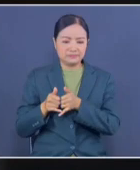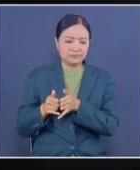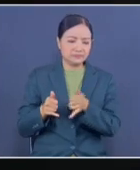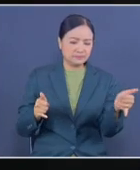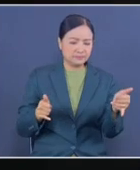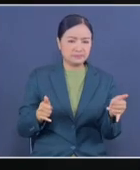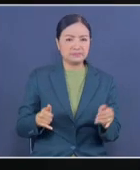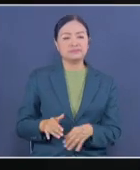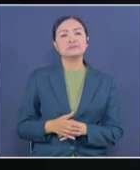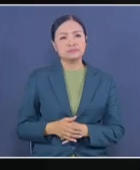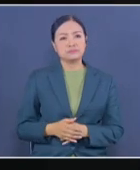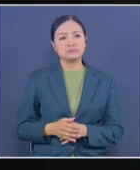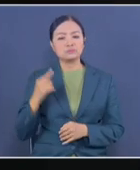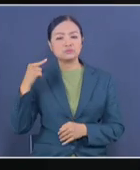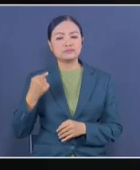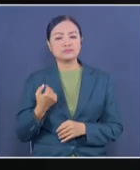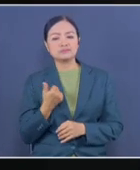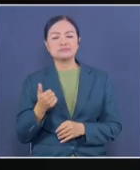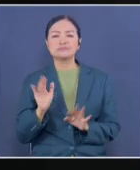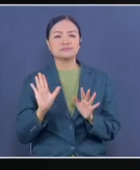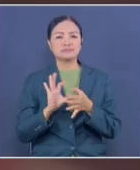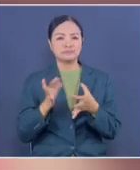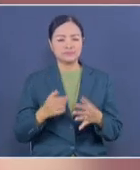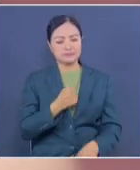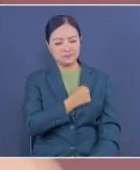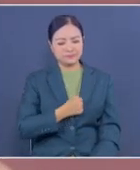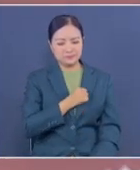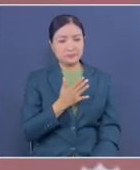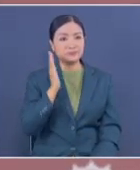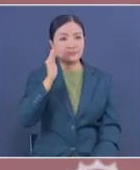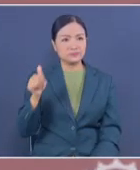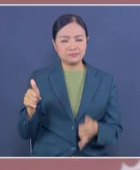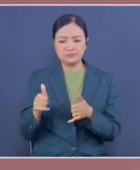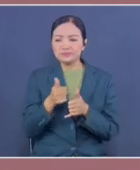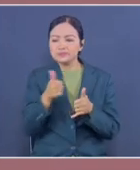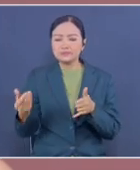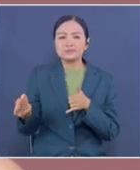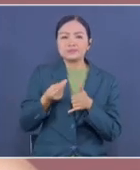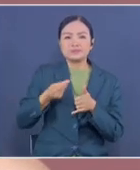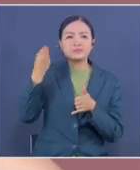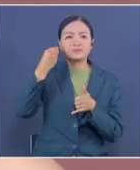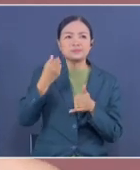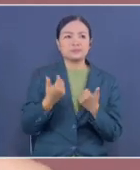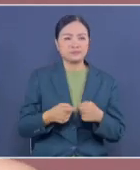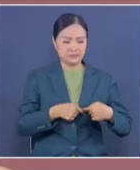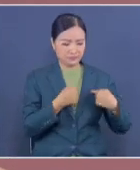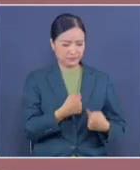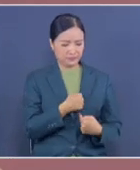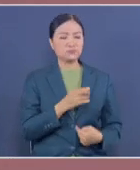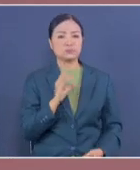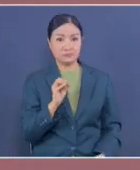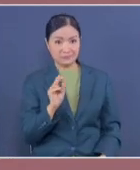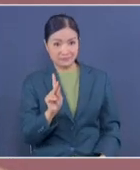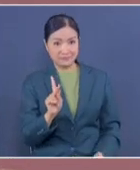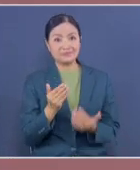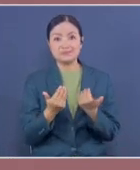3เป็นการจบความสัมพันธ์ด้วยดีและยืนยันไม่เสียใจเพราะฝ่ายชายให้สิ่งดีๆมาเสมอสุขภาพจิตใจตอนนี้โอเคมาก